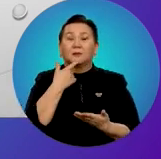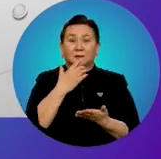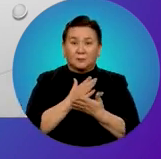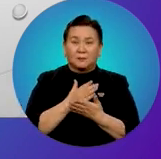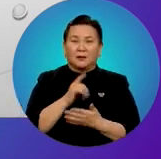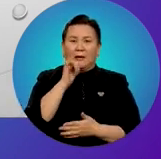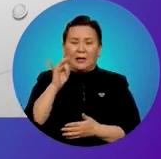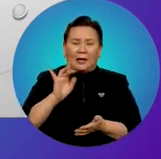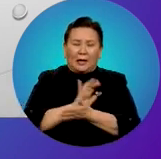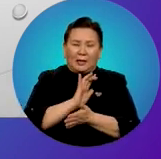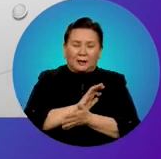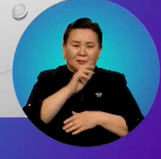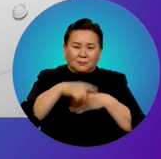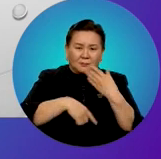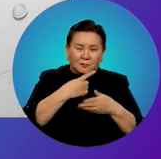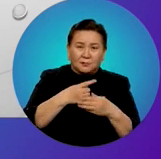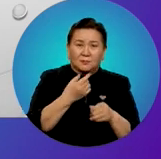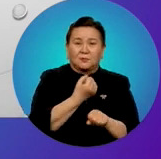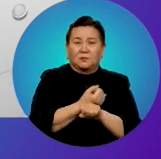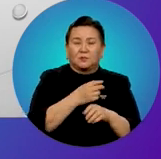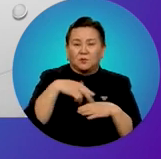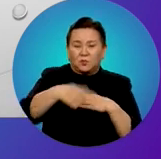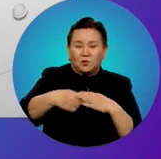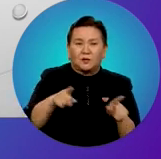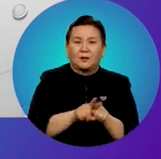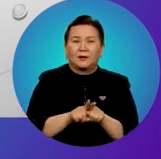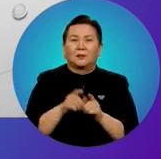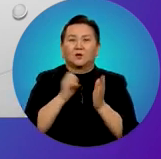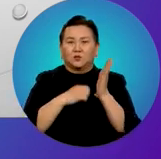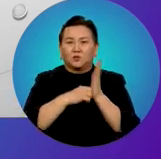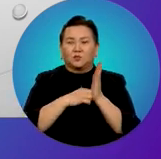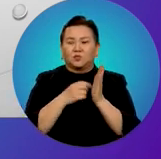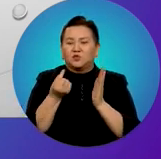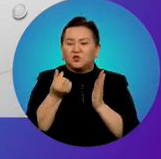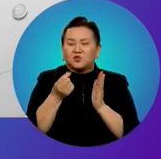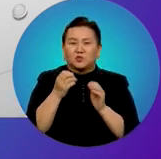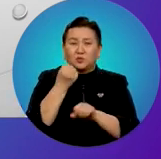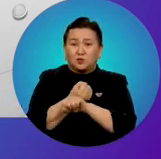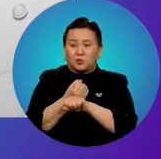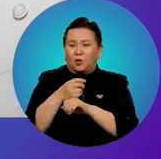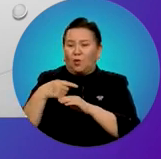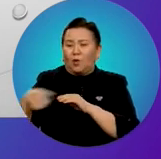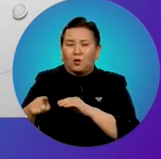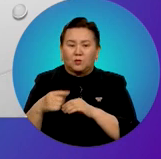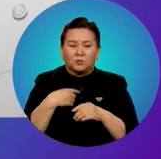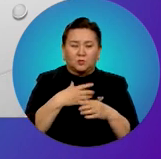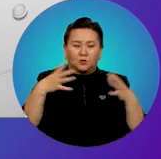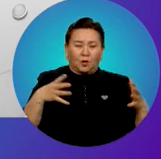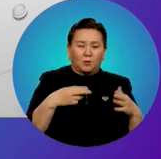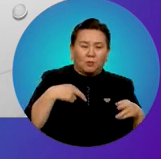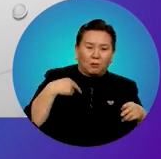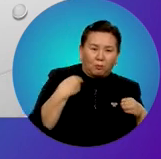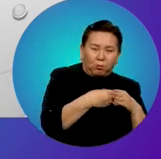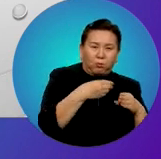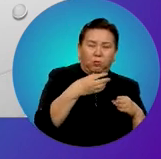тулд хар ирчээрээ өнхөрч чадхаар чулуу өнхрүүлэх ёстой. Жижиг чулуу хол явахгүй. Замдаа тайрлцсан томхон чулуунд